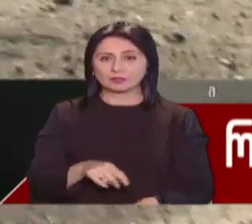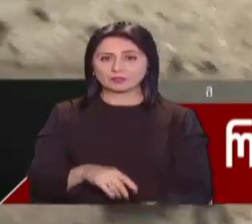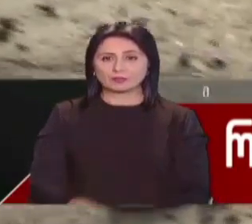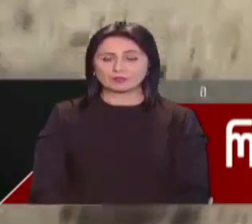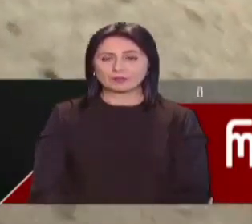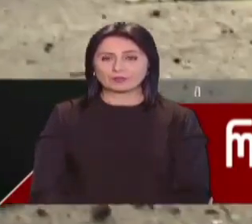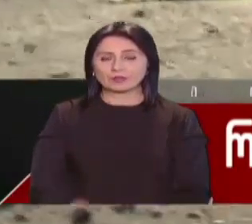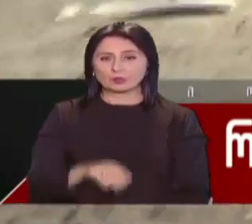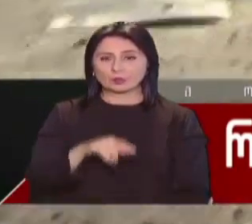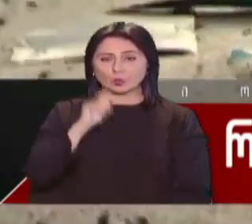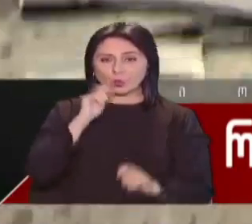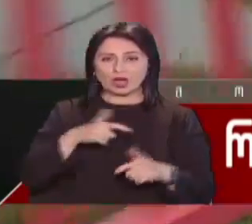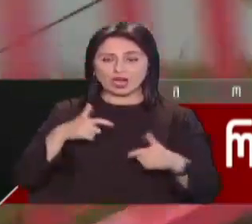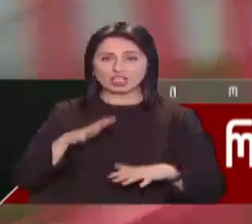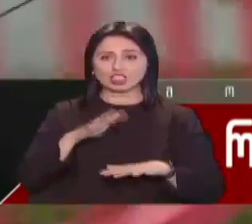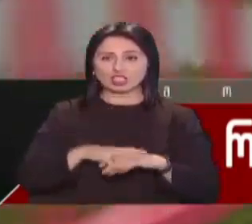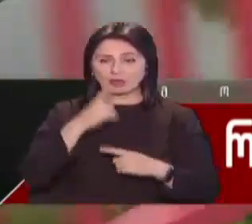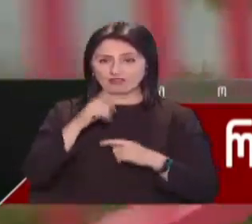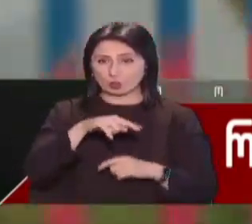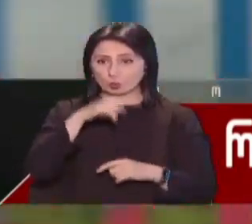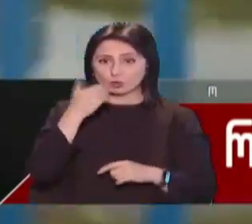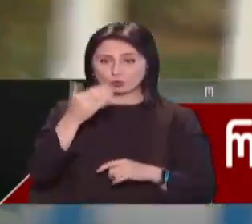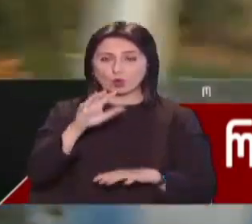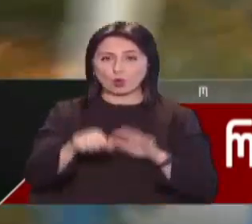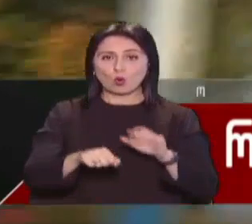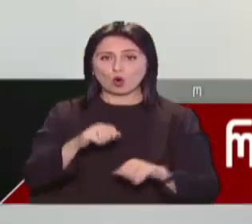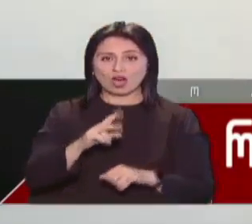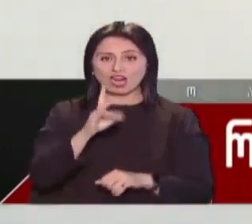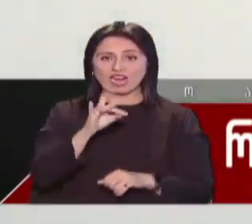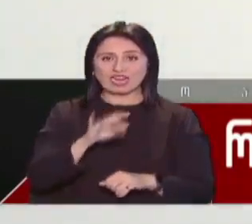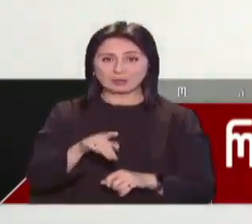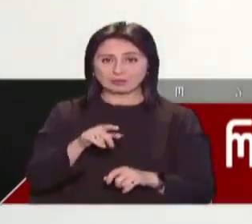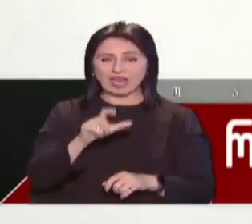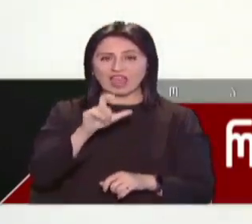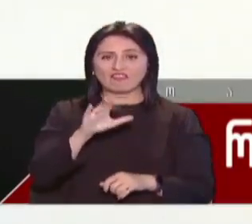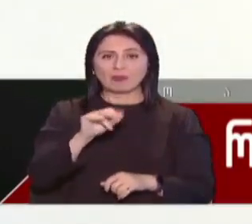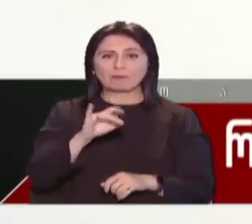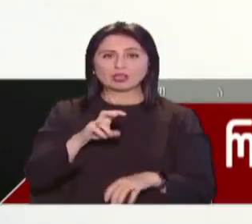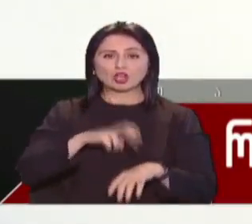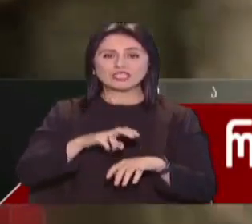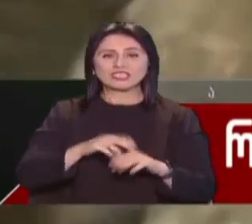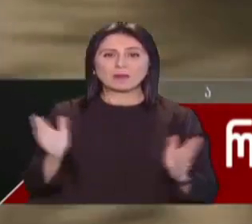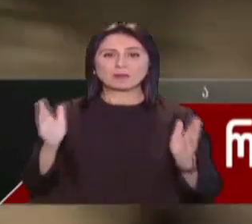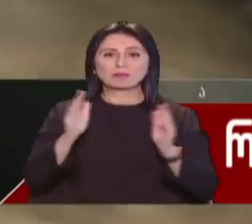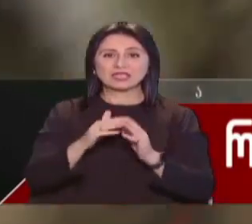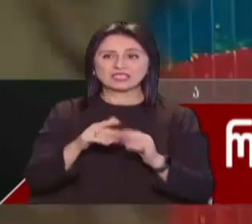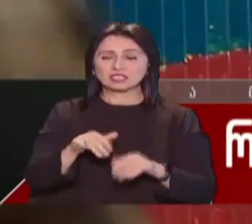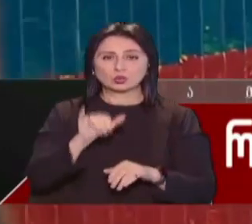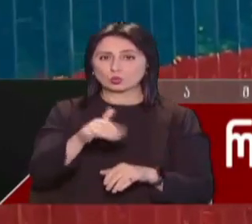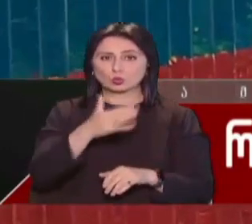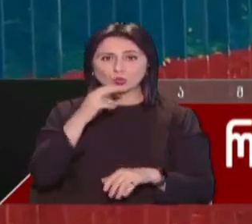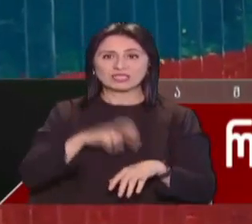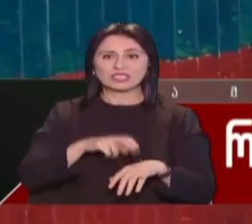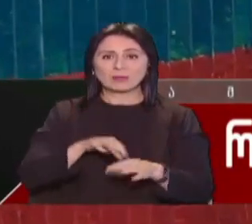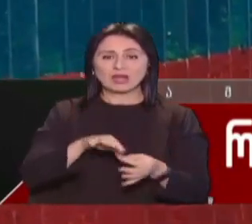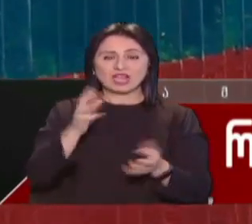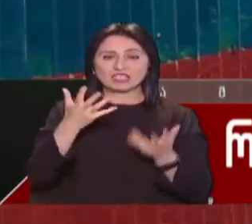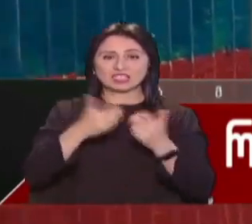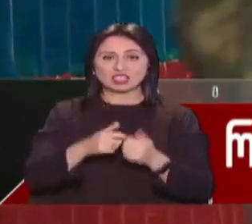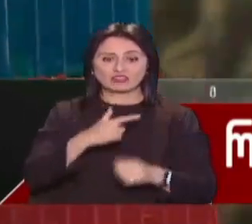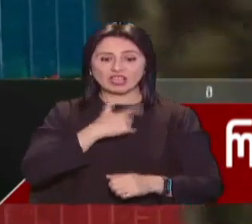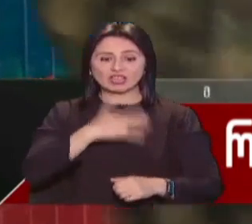Nikolaevshinazets. Ukrainis genshtabis informatsiit Rusetis mier okupirebuli Qirimis evpatoriashi samedicino datsesebulebs ar gaachniat samedicino aghchirul